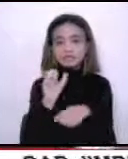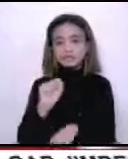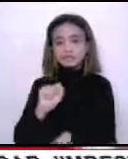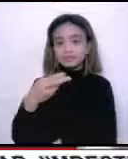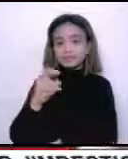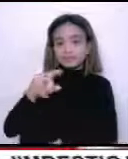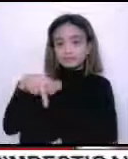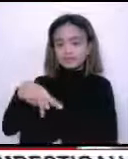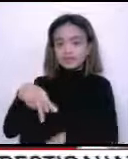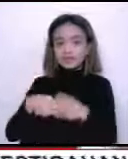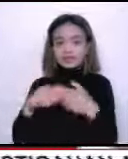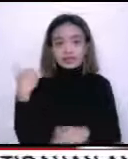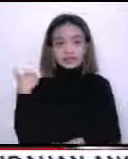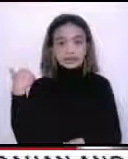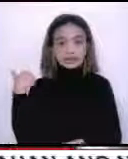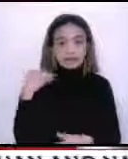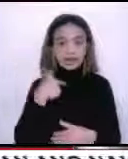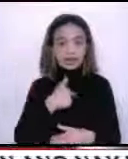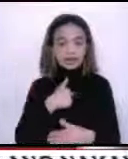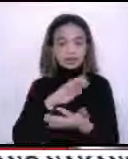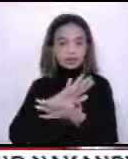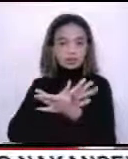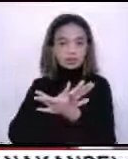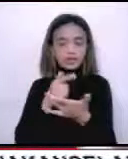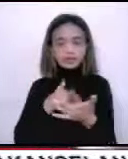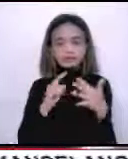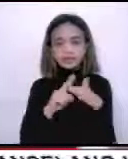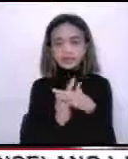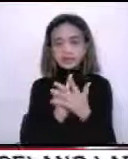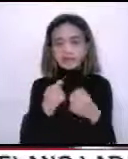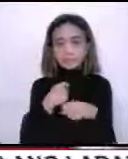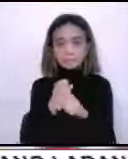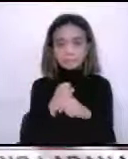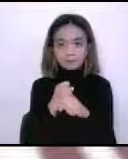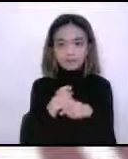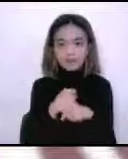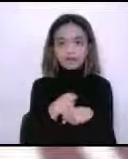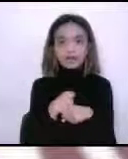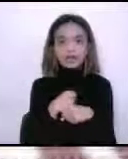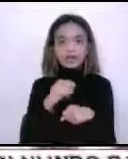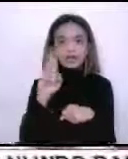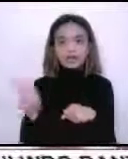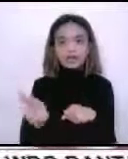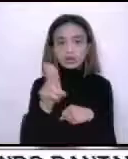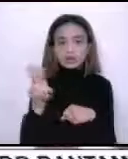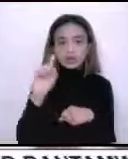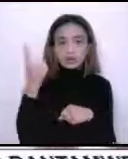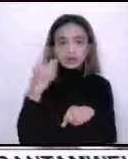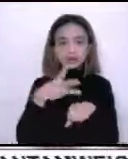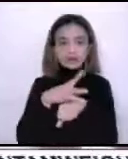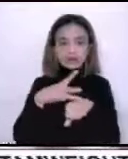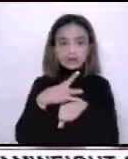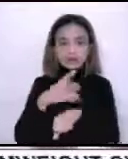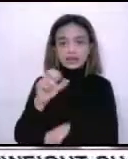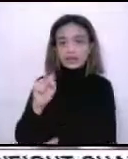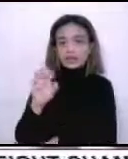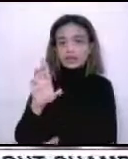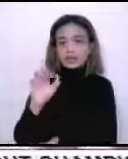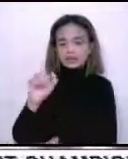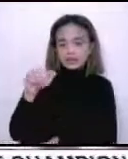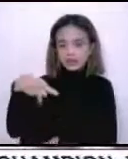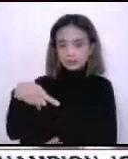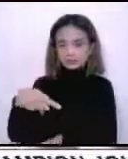COVID, nagsimula akong gumawa using mga scrap wood lang. Then noong nag-lockdown